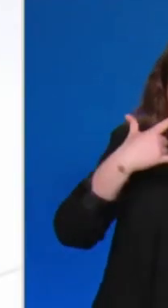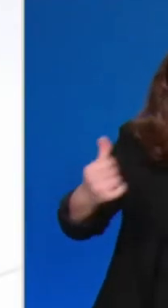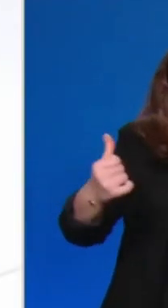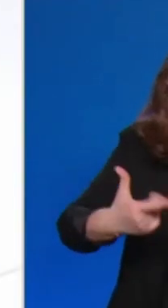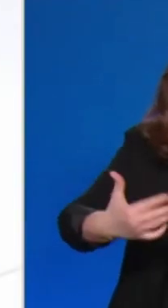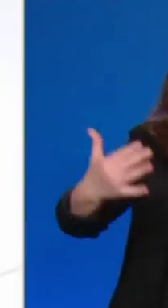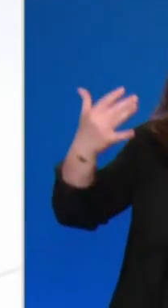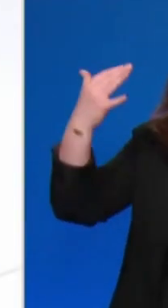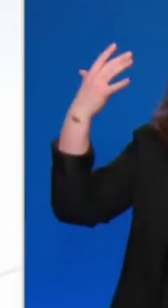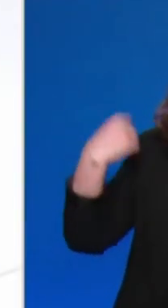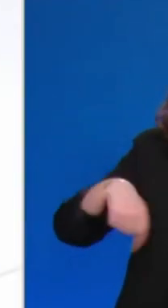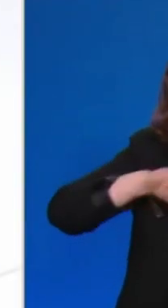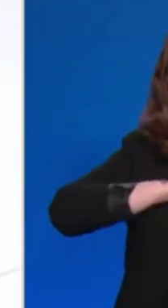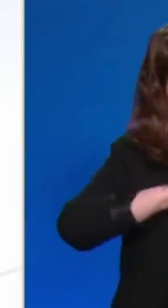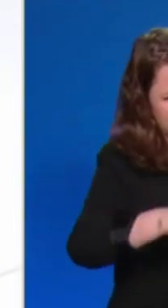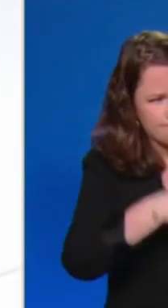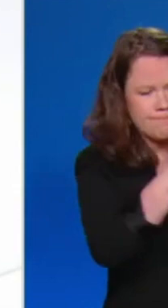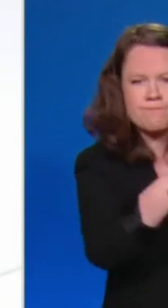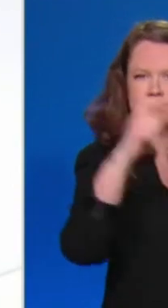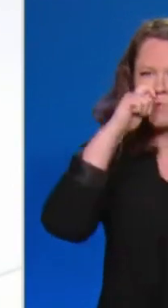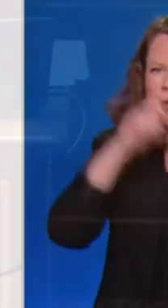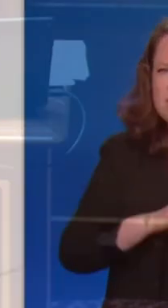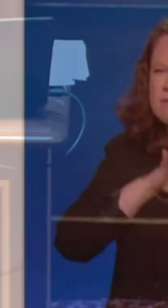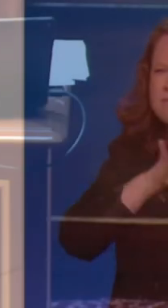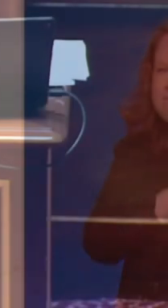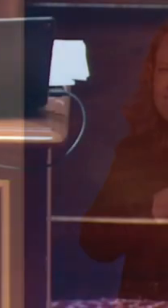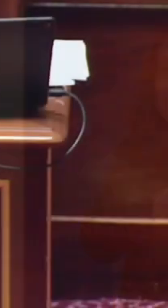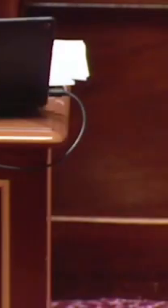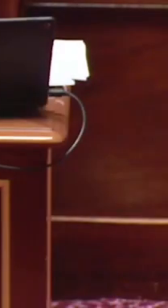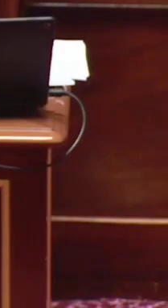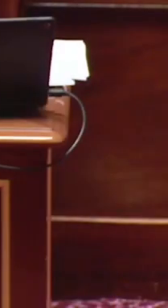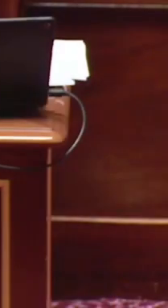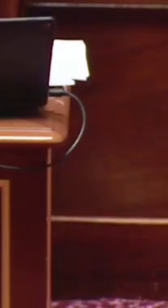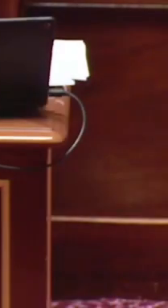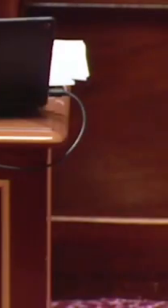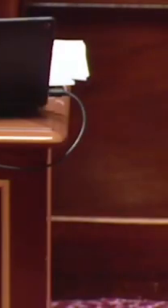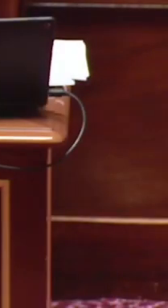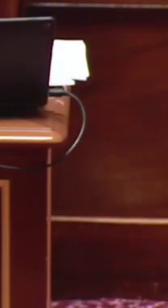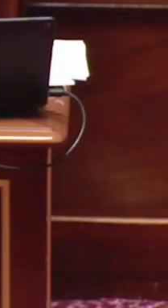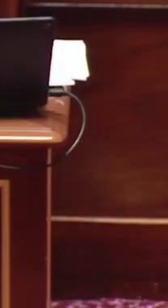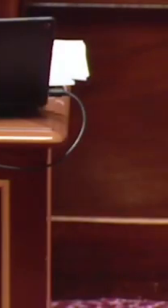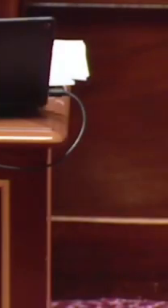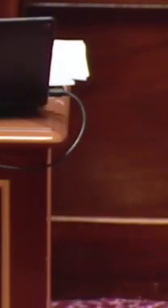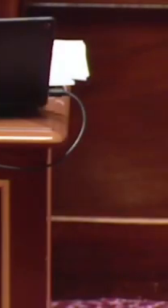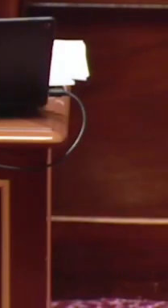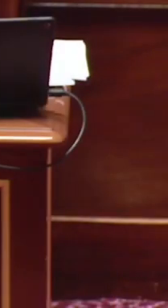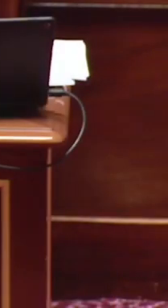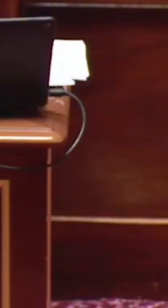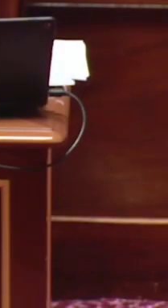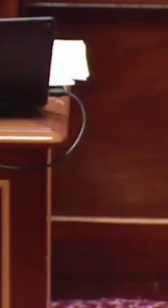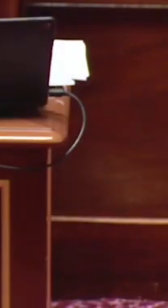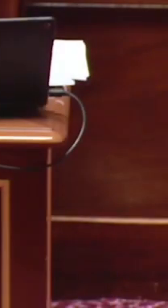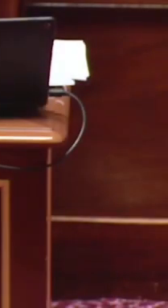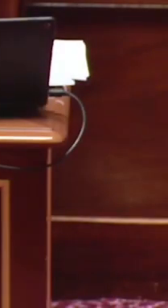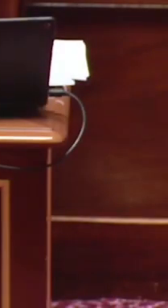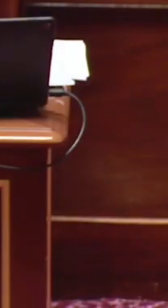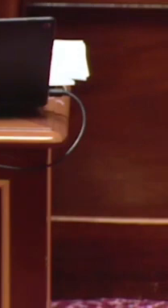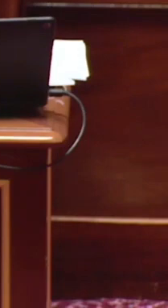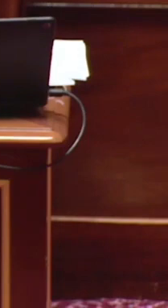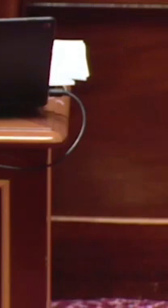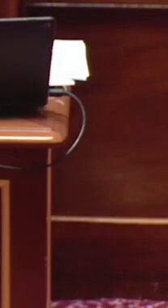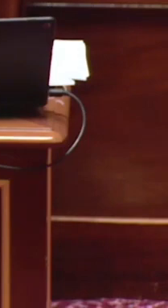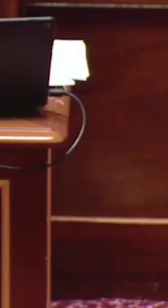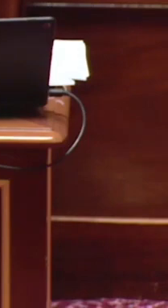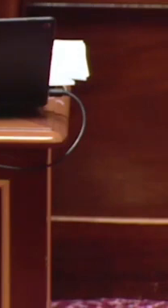protestoların sürdüğü sokakların savaş alanına döndüğü Fransa'da zırhlı araçlar ve ağır silahlı riot birimleri sokağa